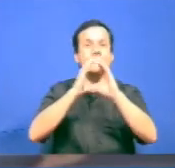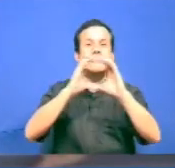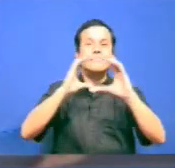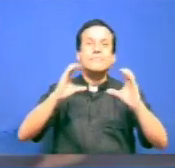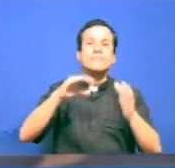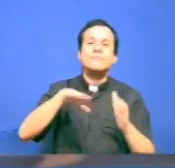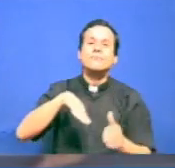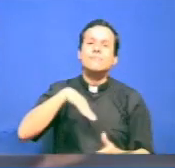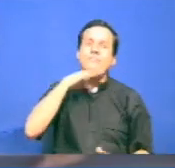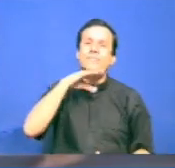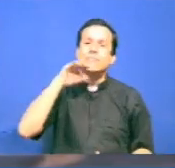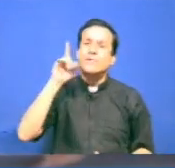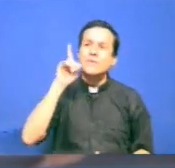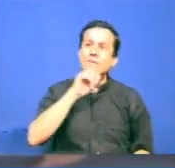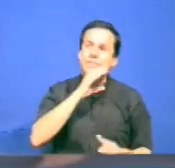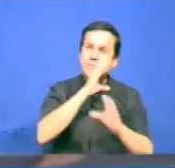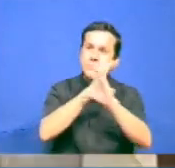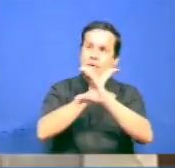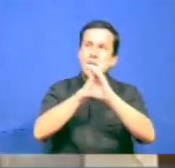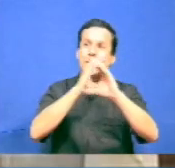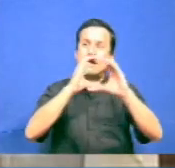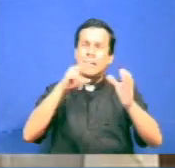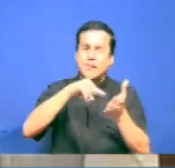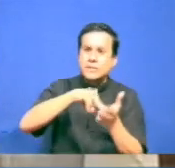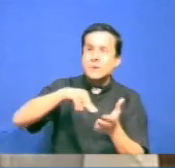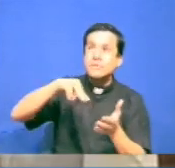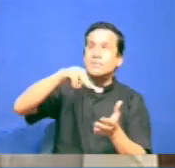alifufuka, Yesu